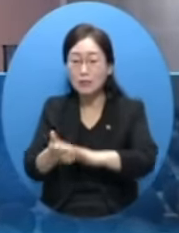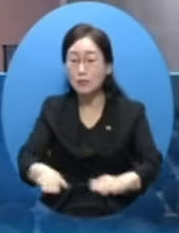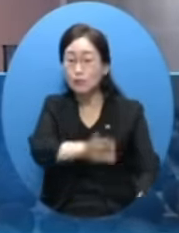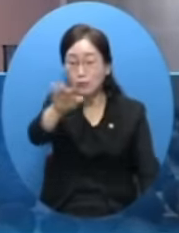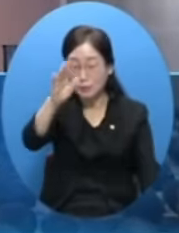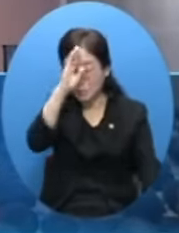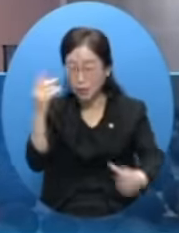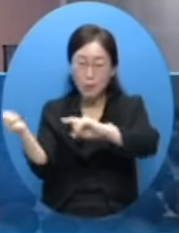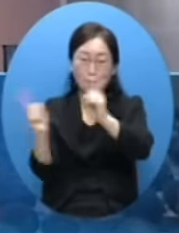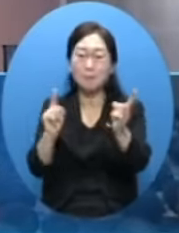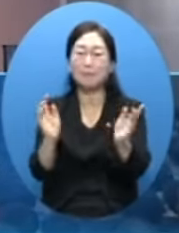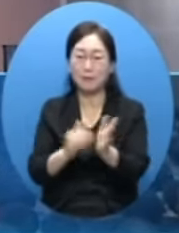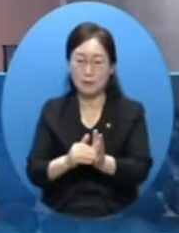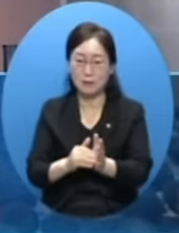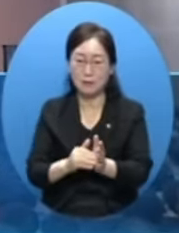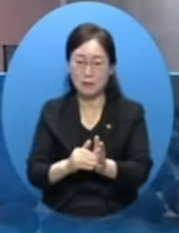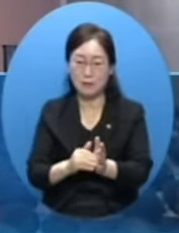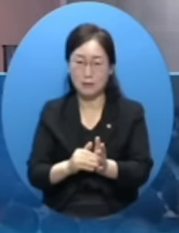나음을 받았도다.